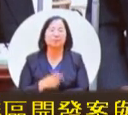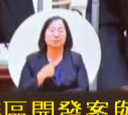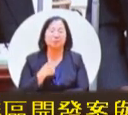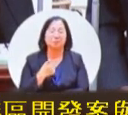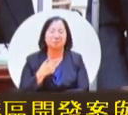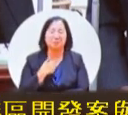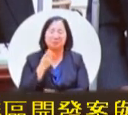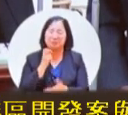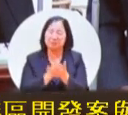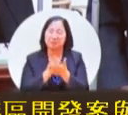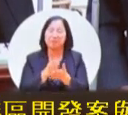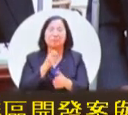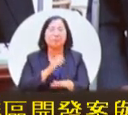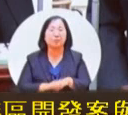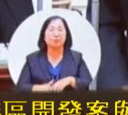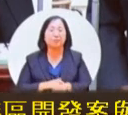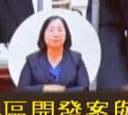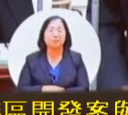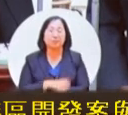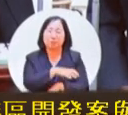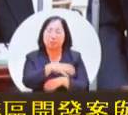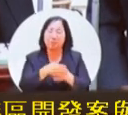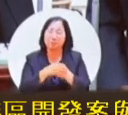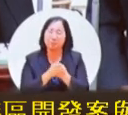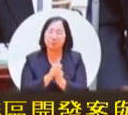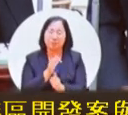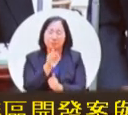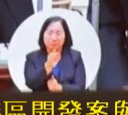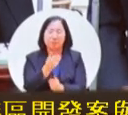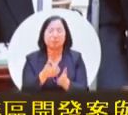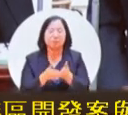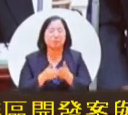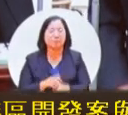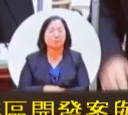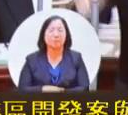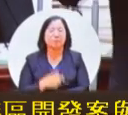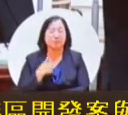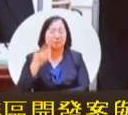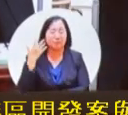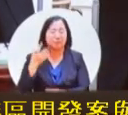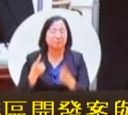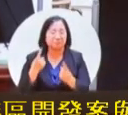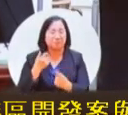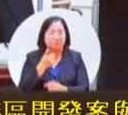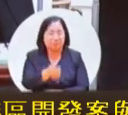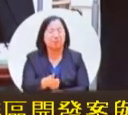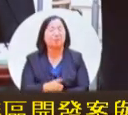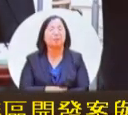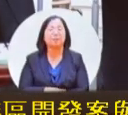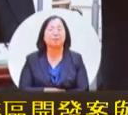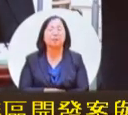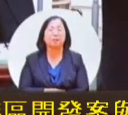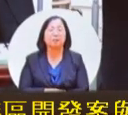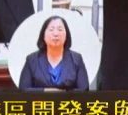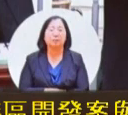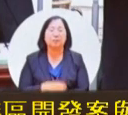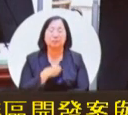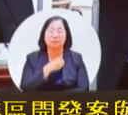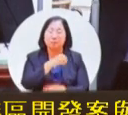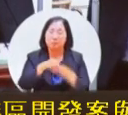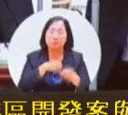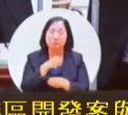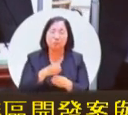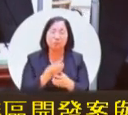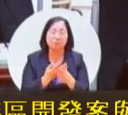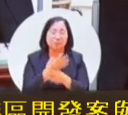求，要做到它的环保标准也能够做比以往做得更好。 所以循环产业园区的概念就是